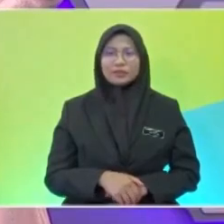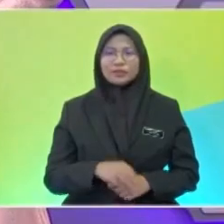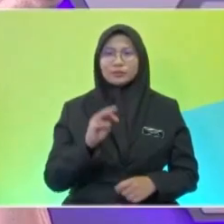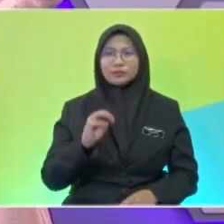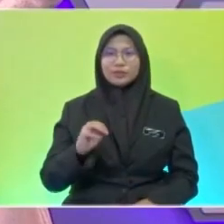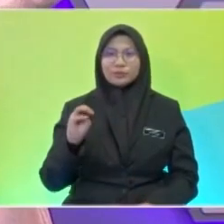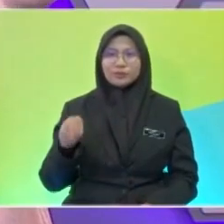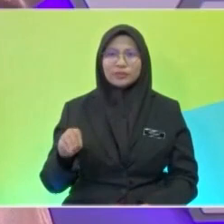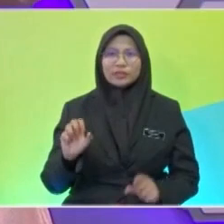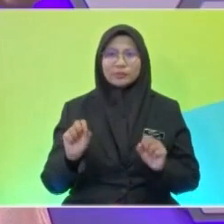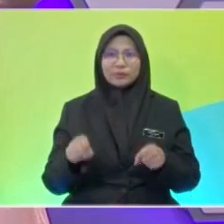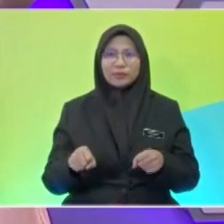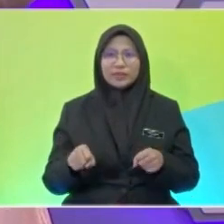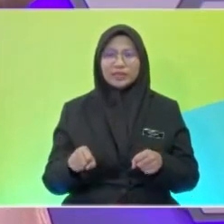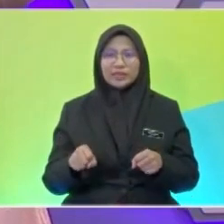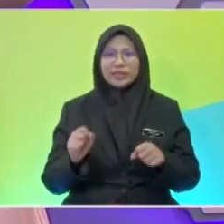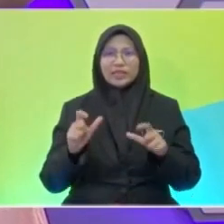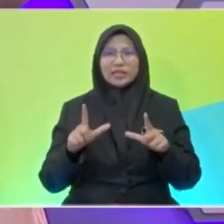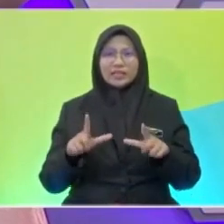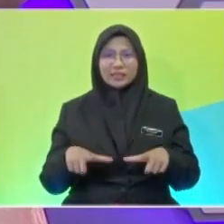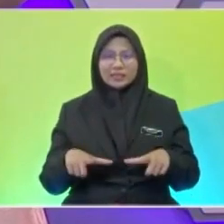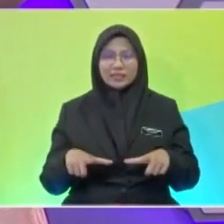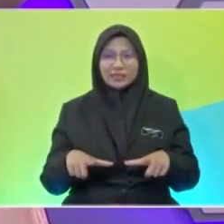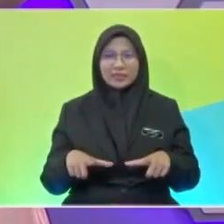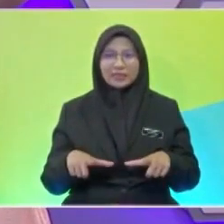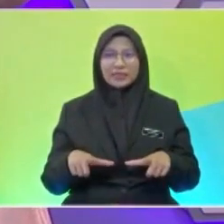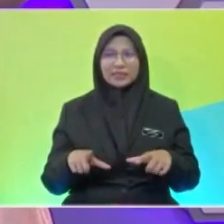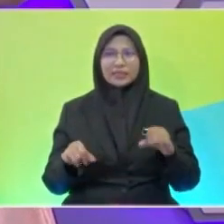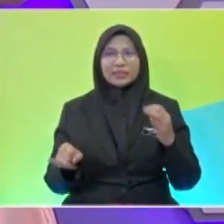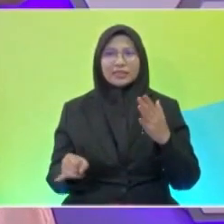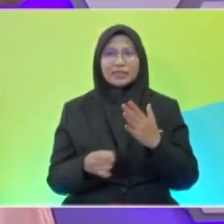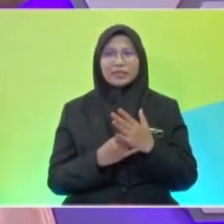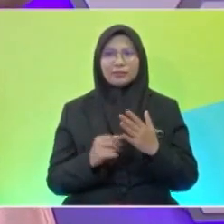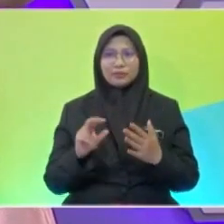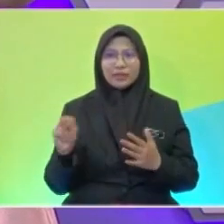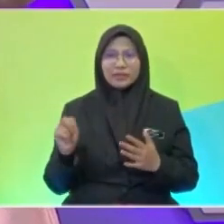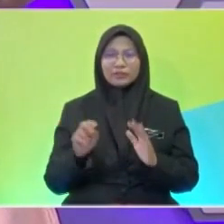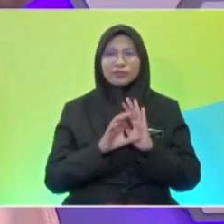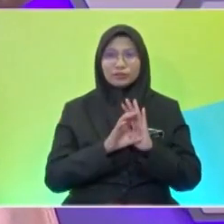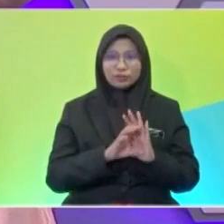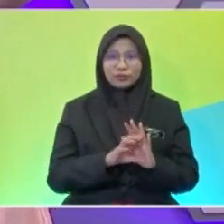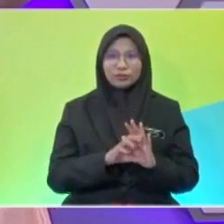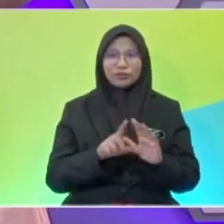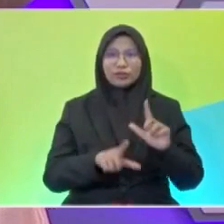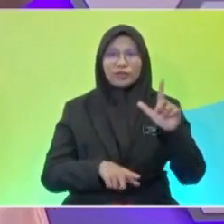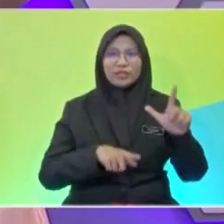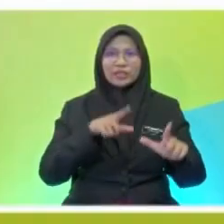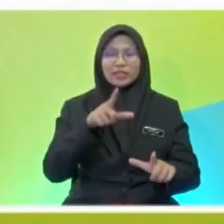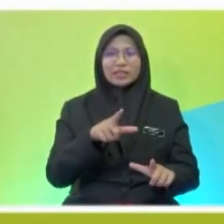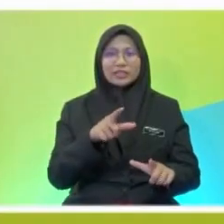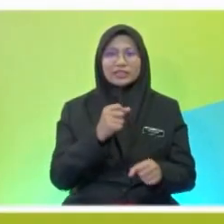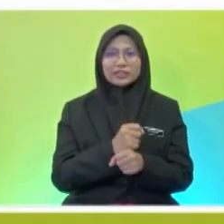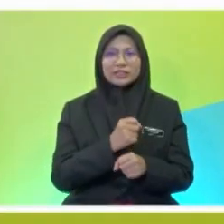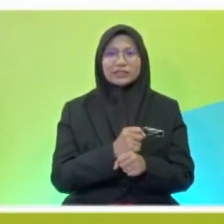meletakkan imbuhan-imbuhan yang sesuai contohnya bagi langkah kerja mereka perlu meletakkan langkah kerja atau